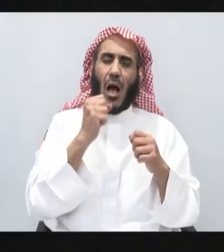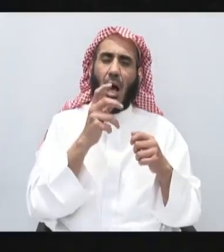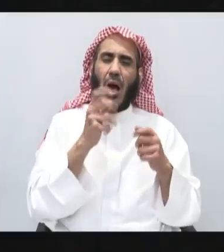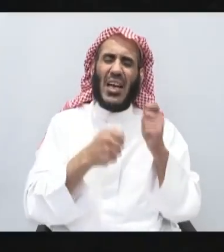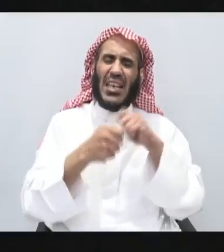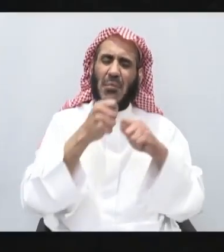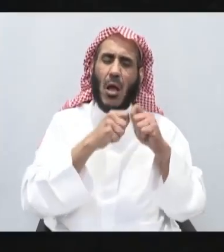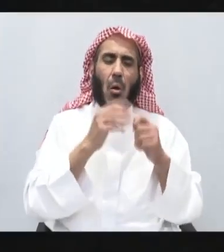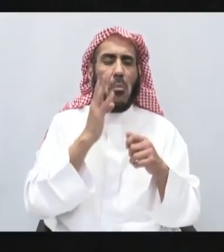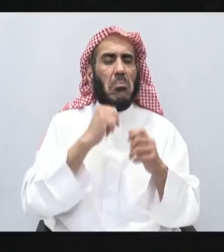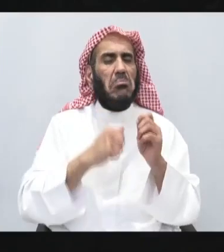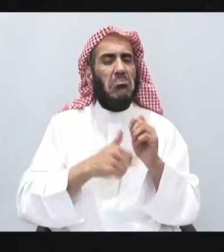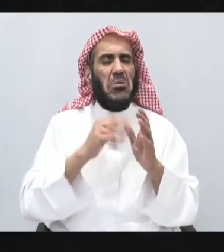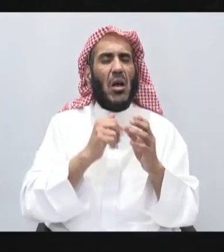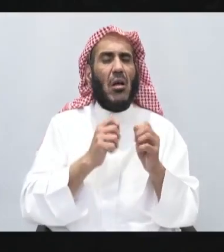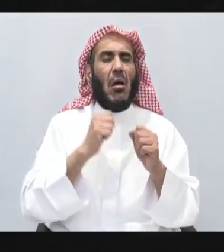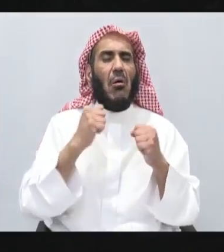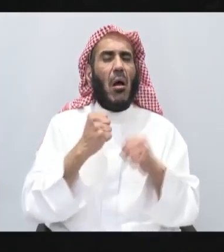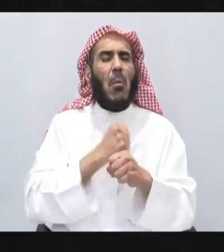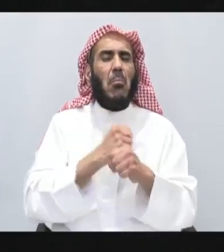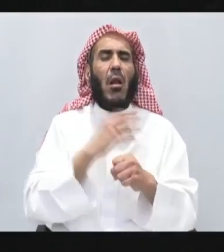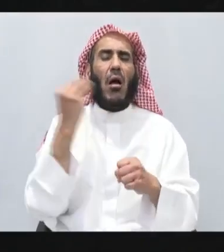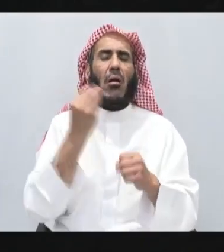او لن استطيع قيام